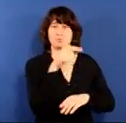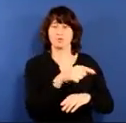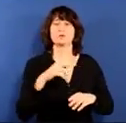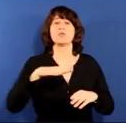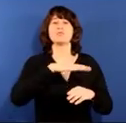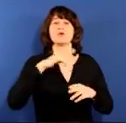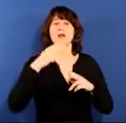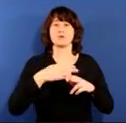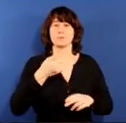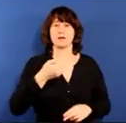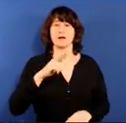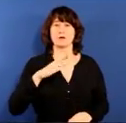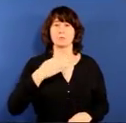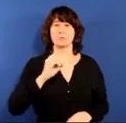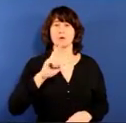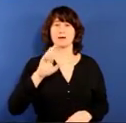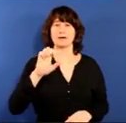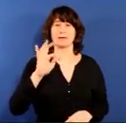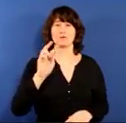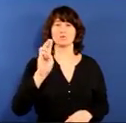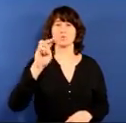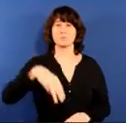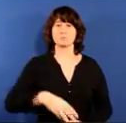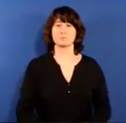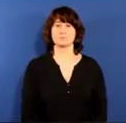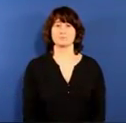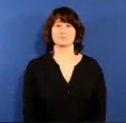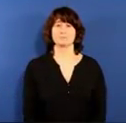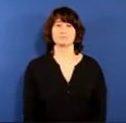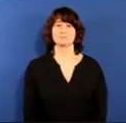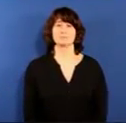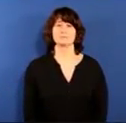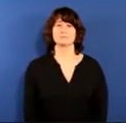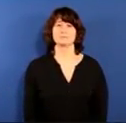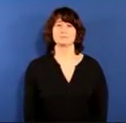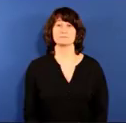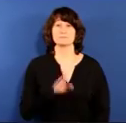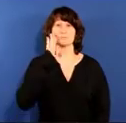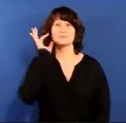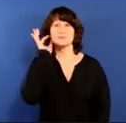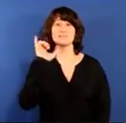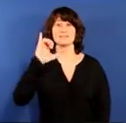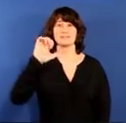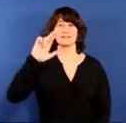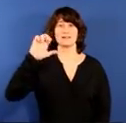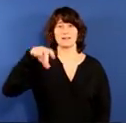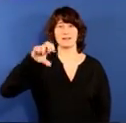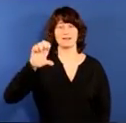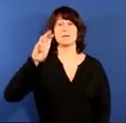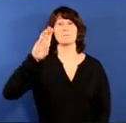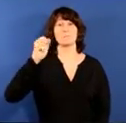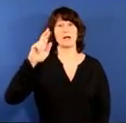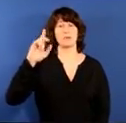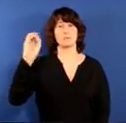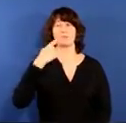honetan. Nekazaritzako Foru Diputatu Irene Pardok zuhaitz bat landatu du aurtengo zuhaitz egunaren kanpainaren inaugurazio